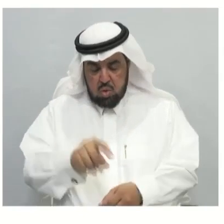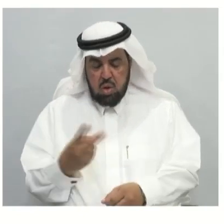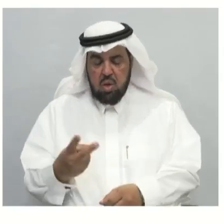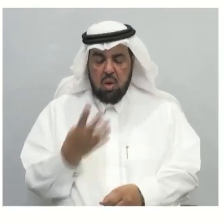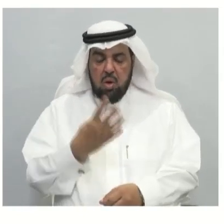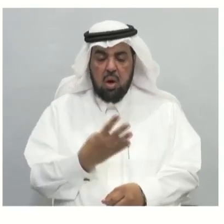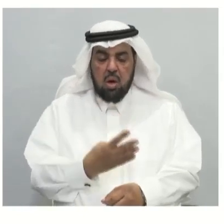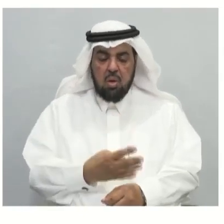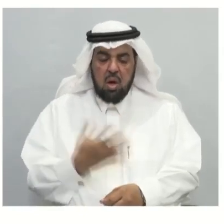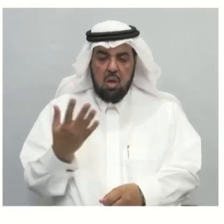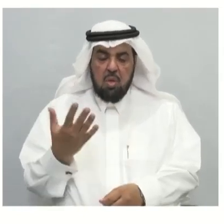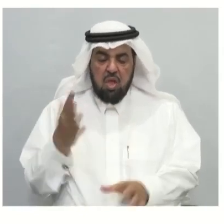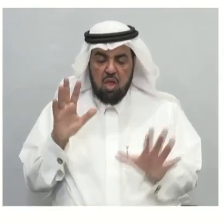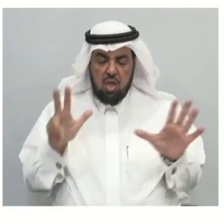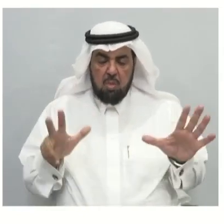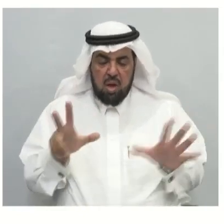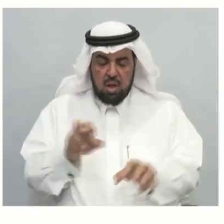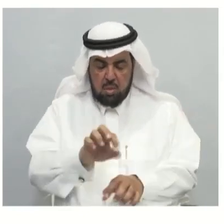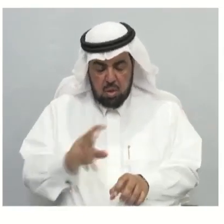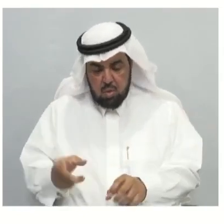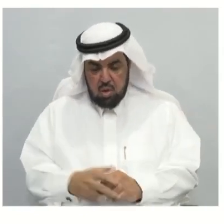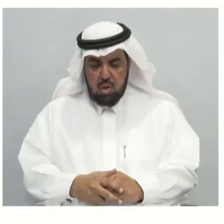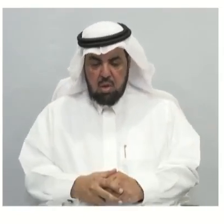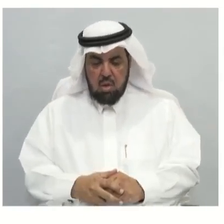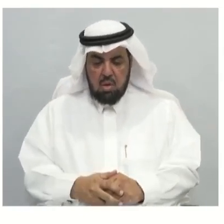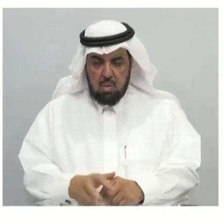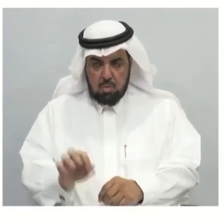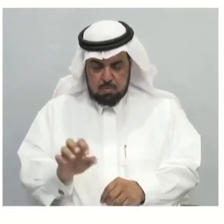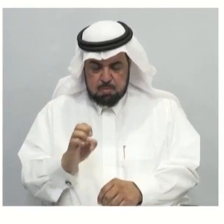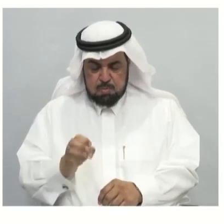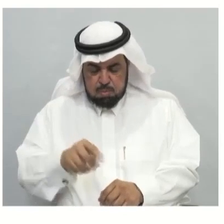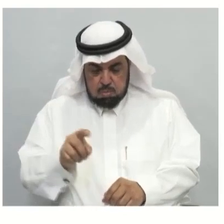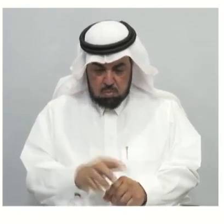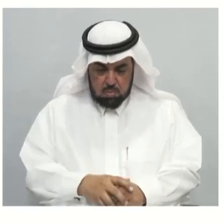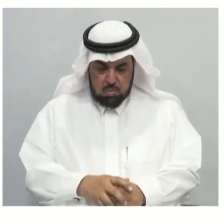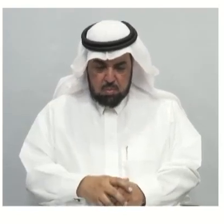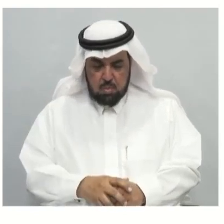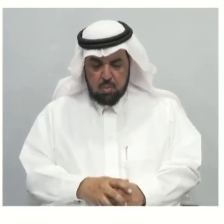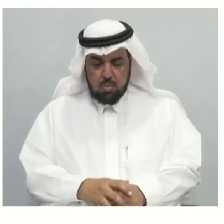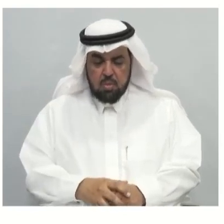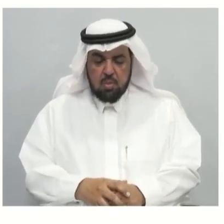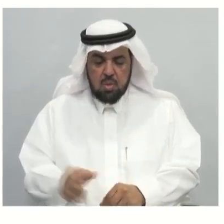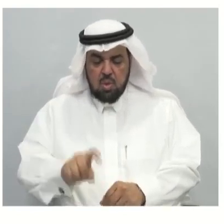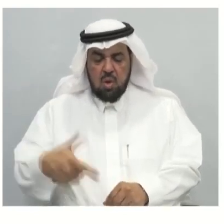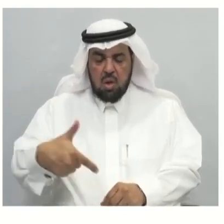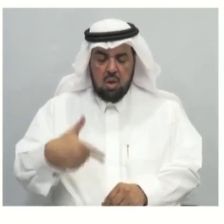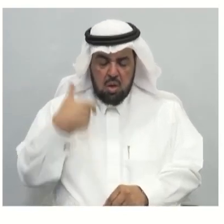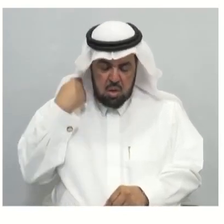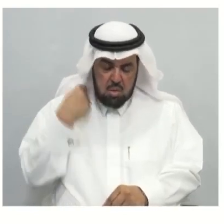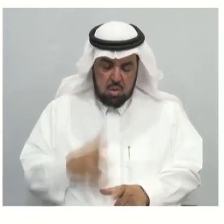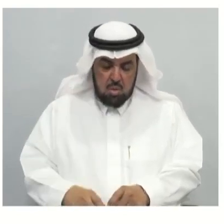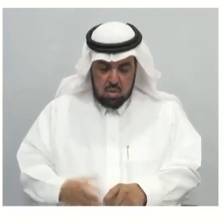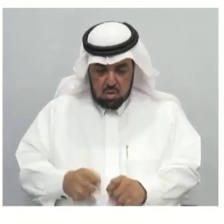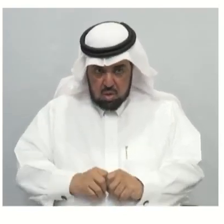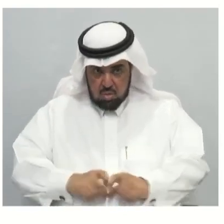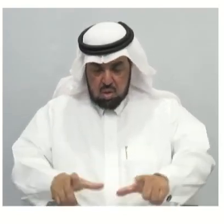والرابع عباره عن ثمان اسئله اختيار من متعدد عباره عن اختر الاجابه الصحيحه السؤال السادس ما الذي سيتم عرضه